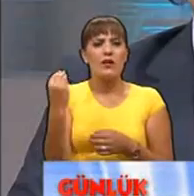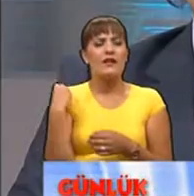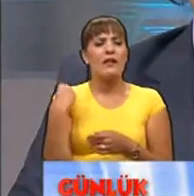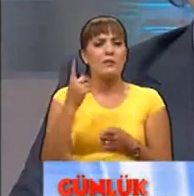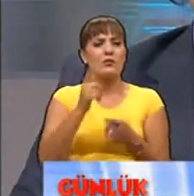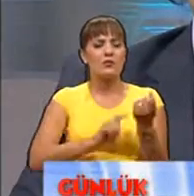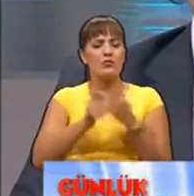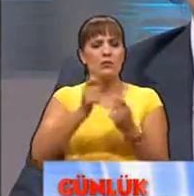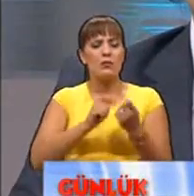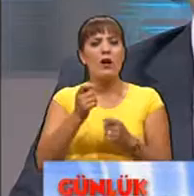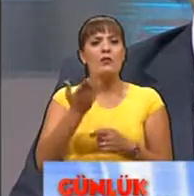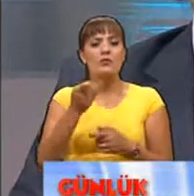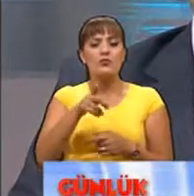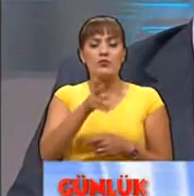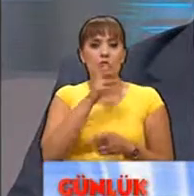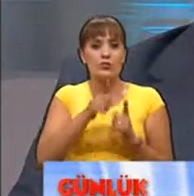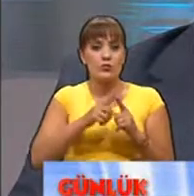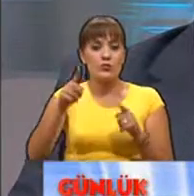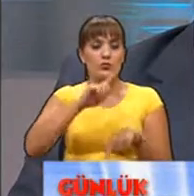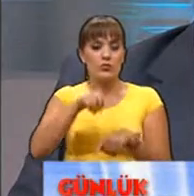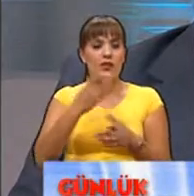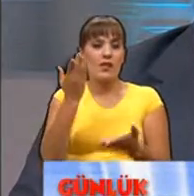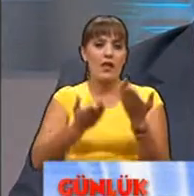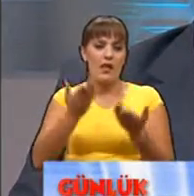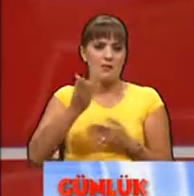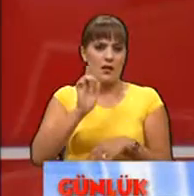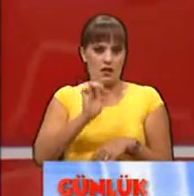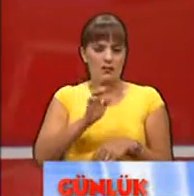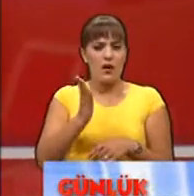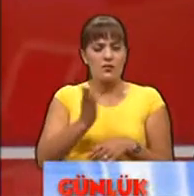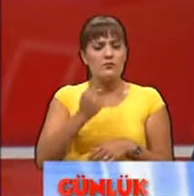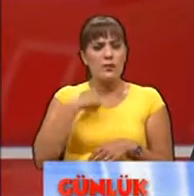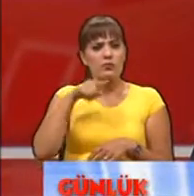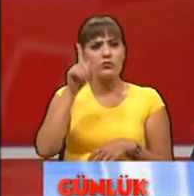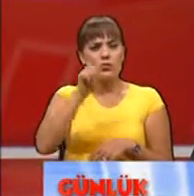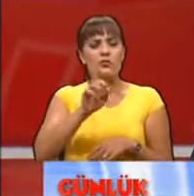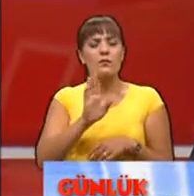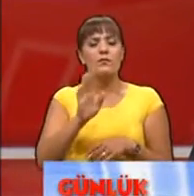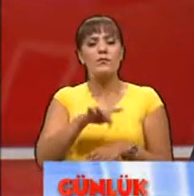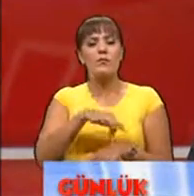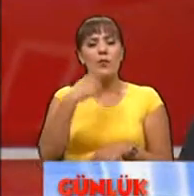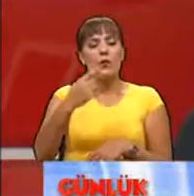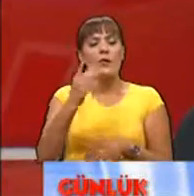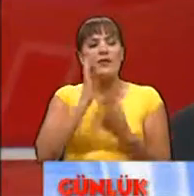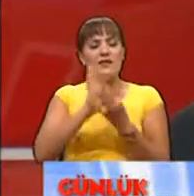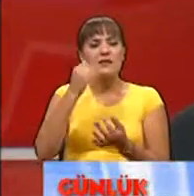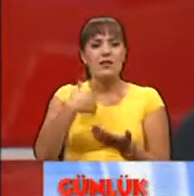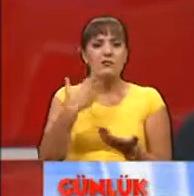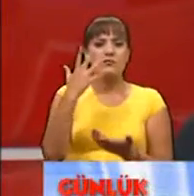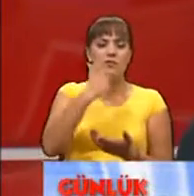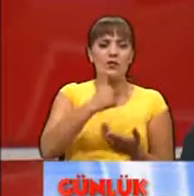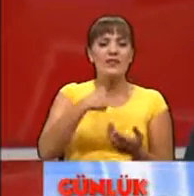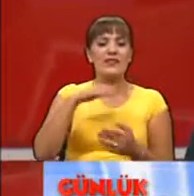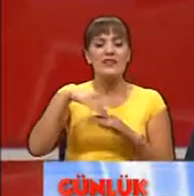yeni bir uygulama. Enteresan. Bunun aslında, tabii sonuçlarını da uzun vadede değerlendirmek gerekmektedir. Aslında ben de onu soracaktım. Yani normalde insan çekiniyor